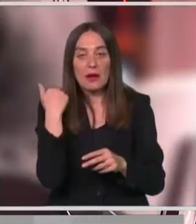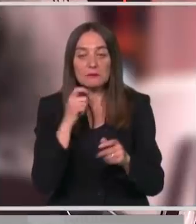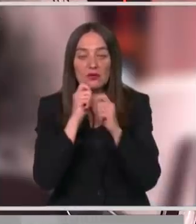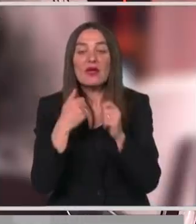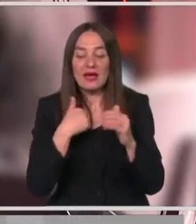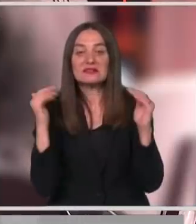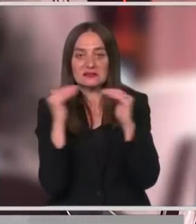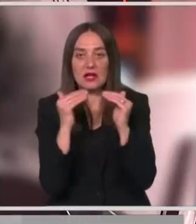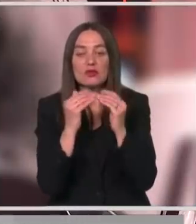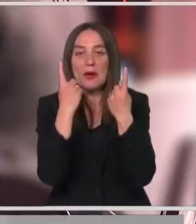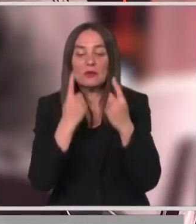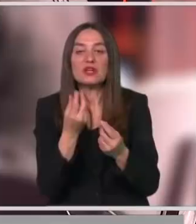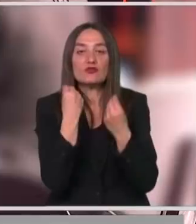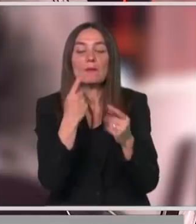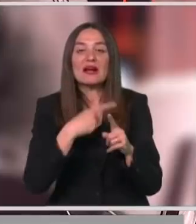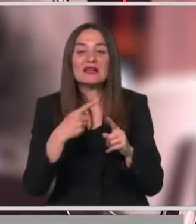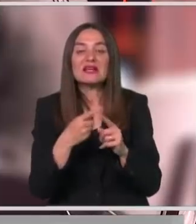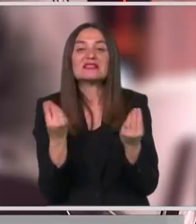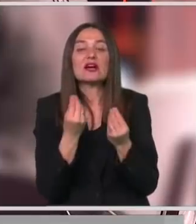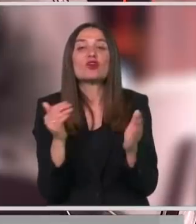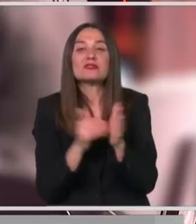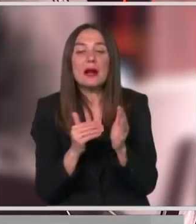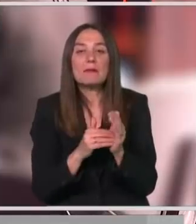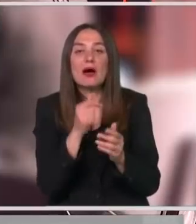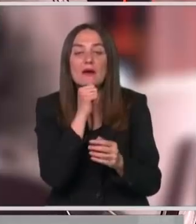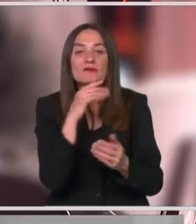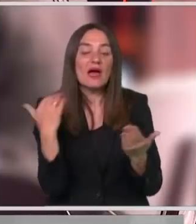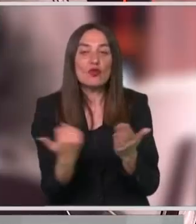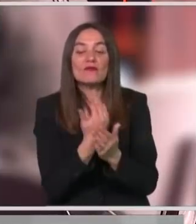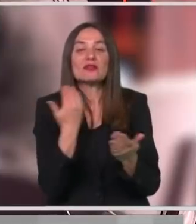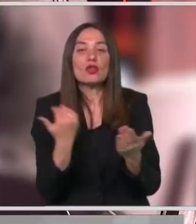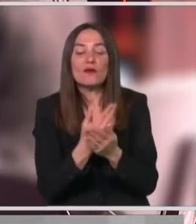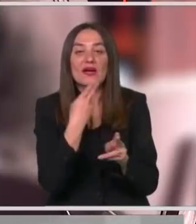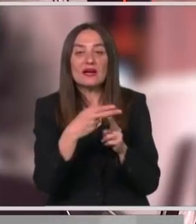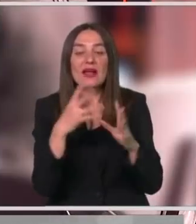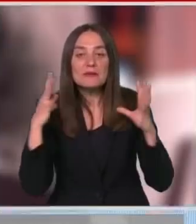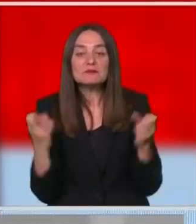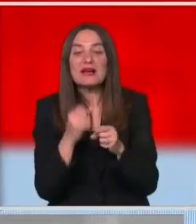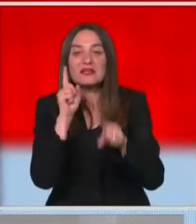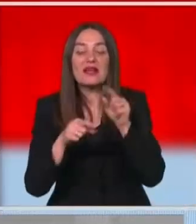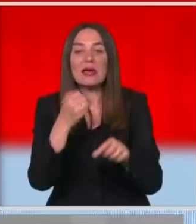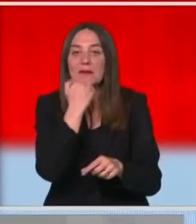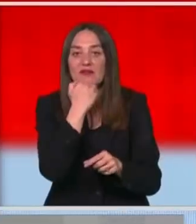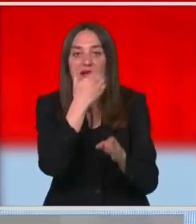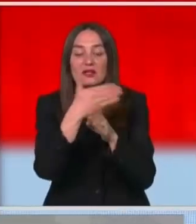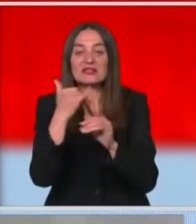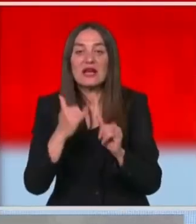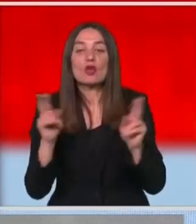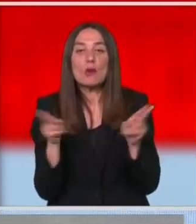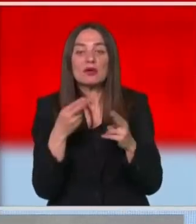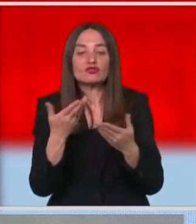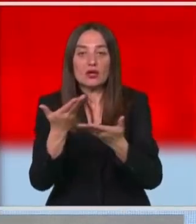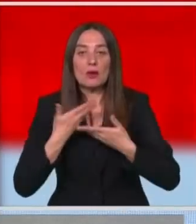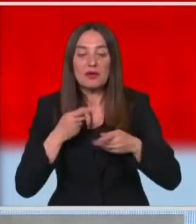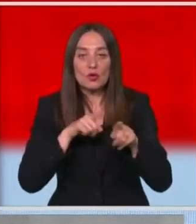ja se slažem da postoji dobar razlog zašto i treba zanoviti određene kredite da bi spasli neke privredne subjekte koji su sad u nemogućnosti da